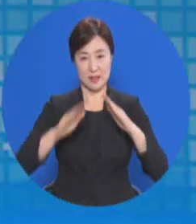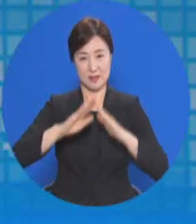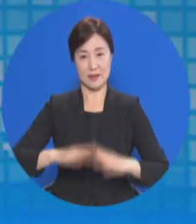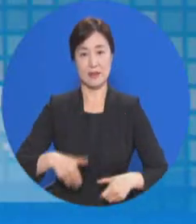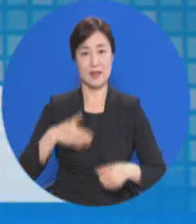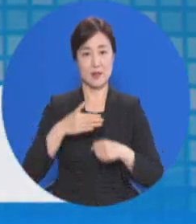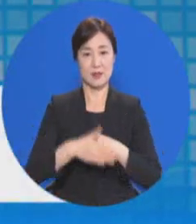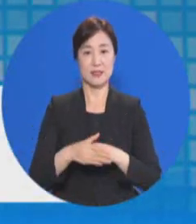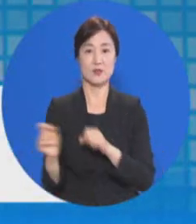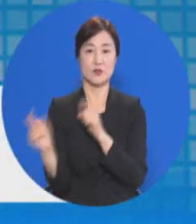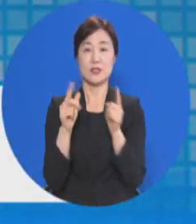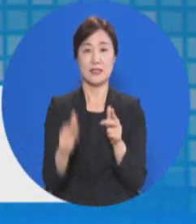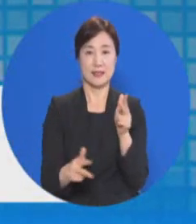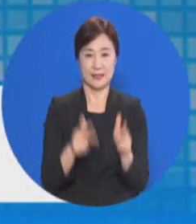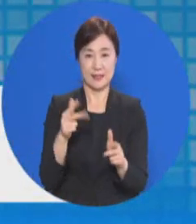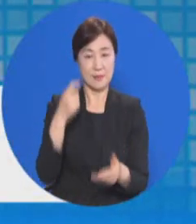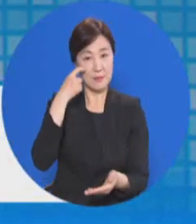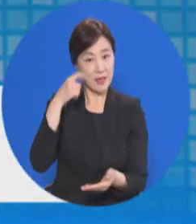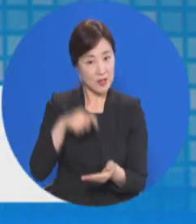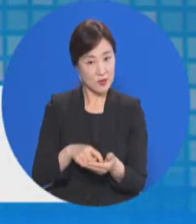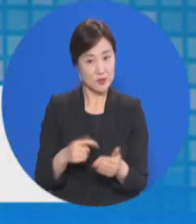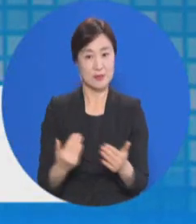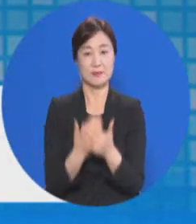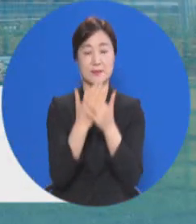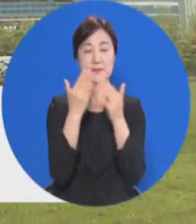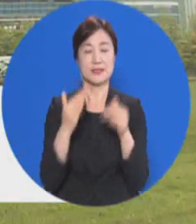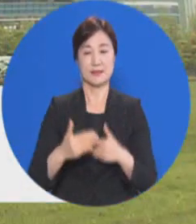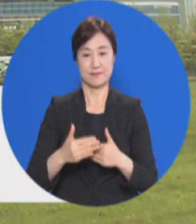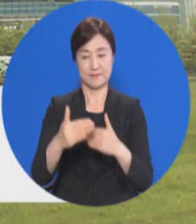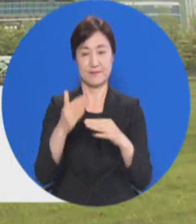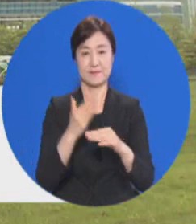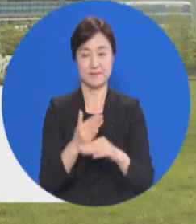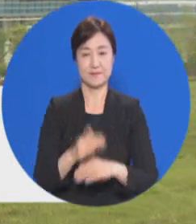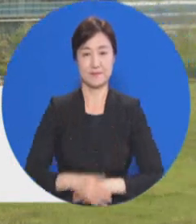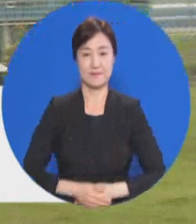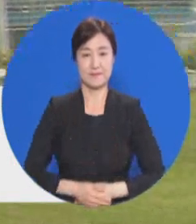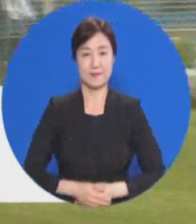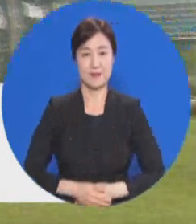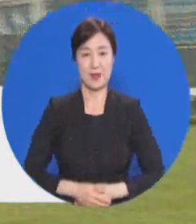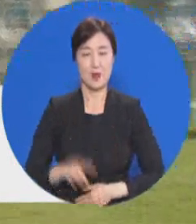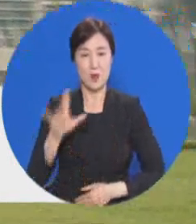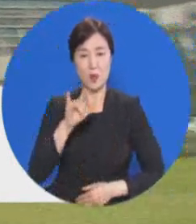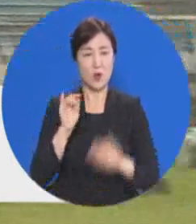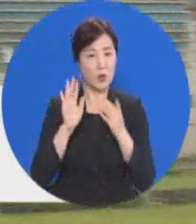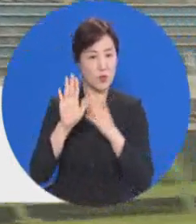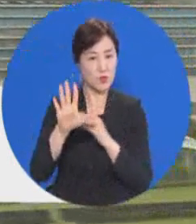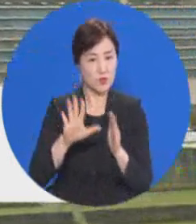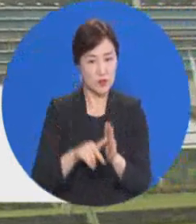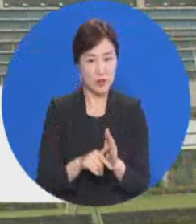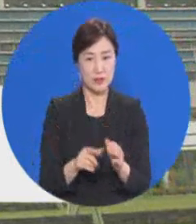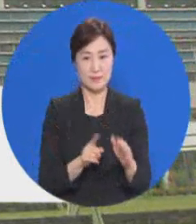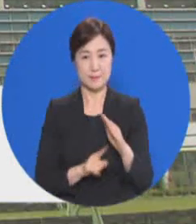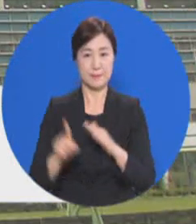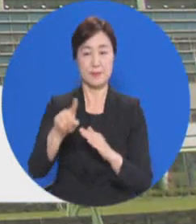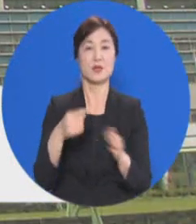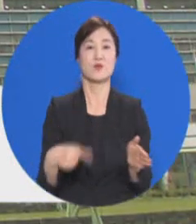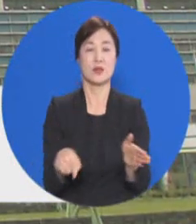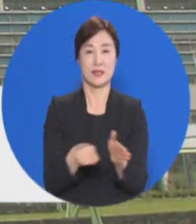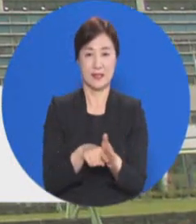전남형 뉴딜 사업 발굴 작업이 속도를 내고 있습니다. 전라남도는 포스트 코로나 시대 제2의 도약을 도모할 수